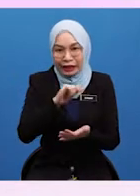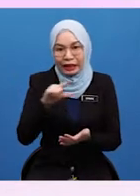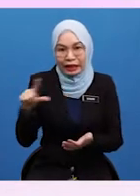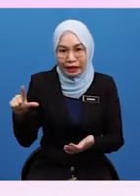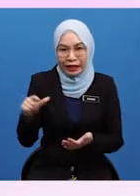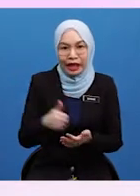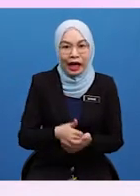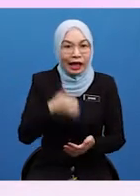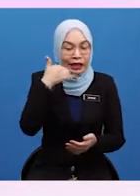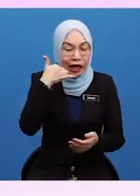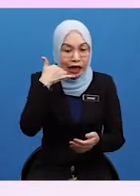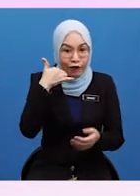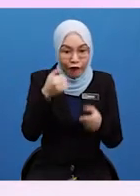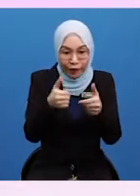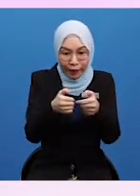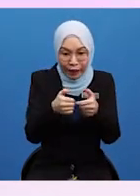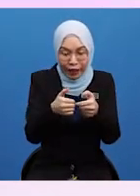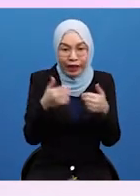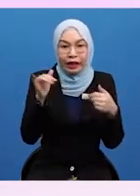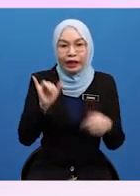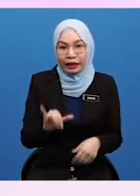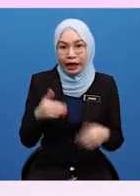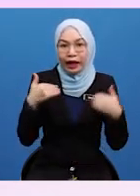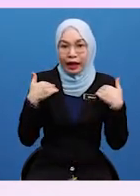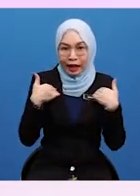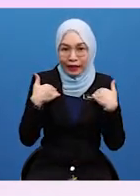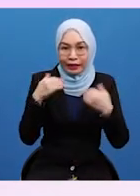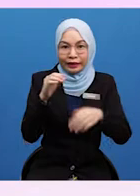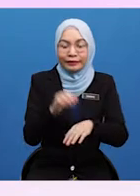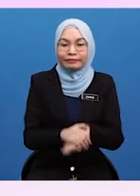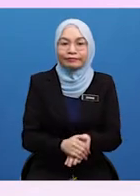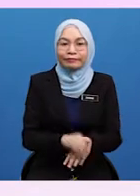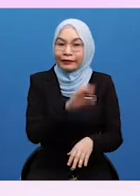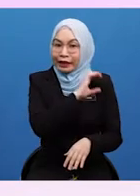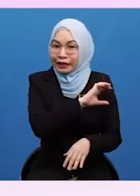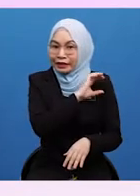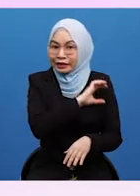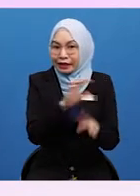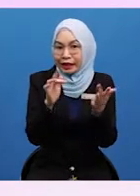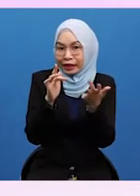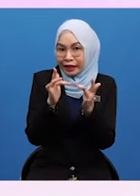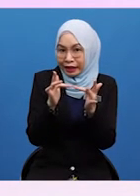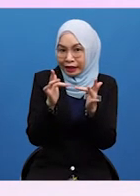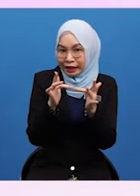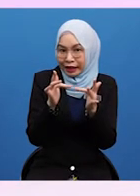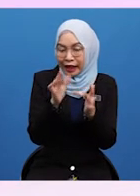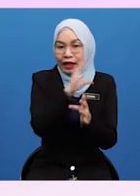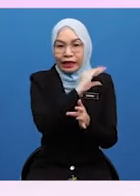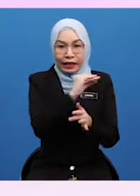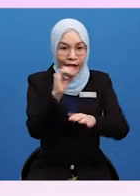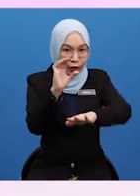yang memiliki ciri perkomputeran maju beban ding dengan